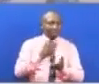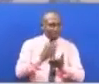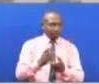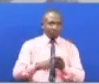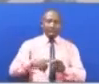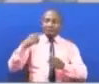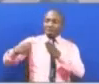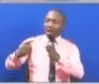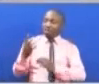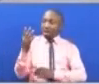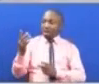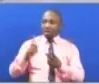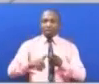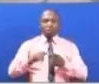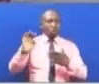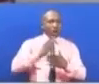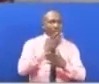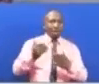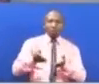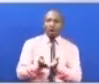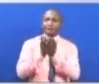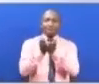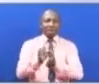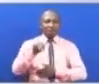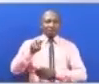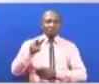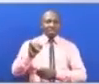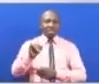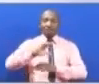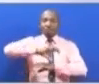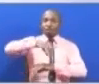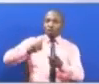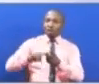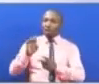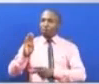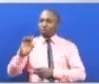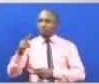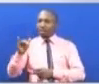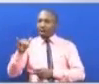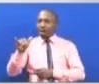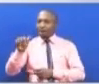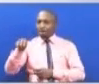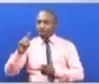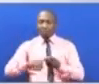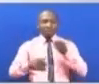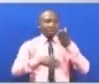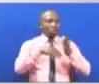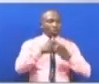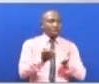chelezo, ukarabati wa meli za MV Victoria na MV Butiama pamoja na ujenzi wa meli mpya Mwanza hapa kazi